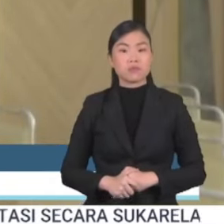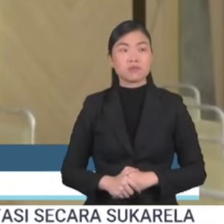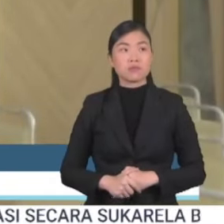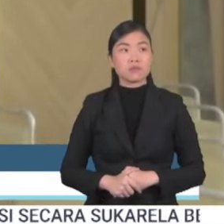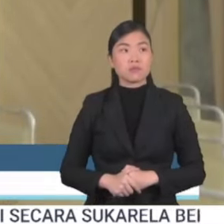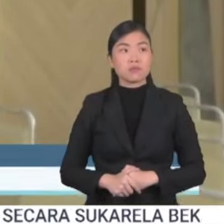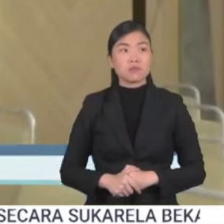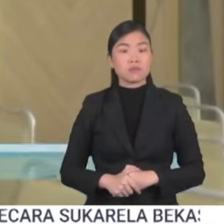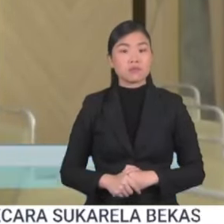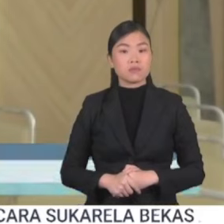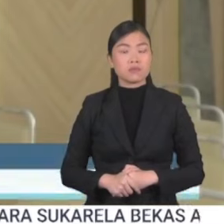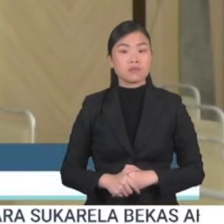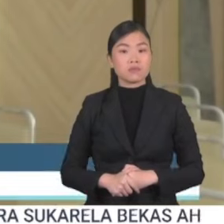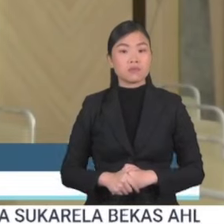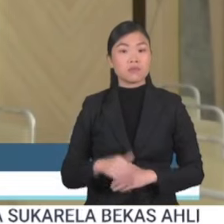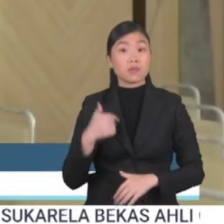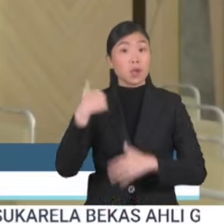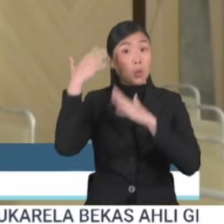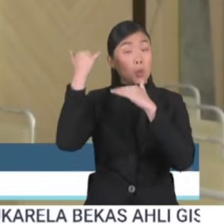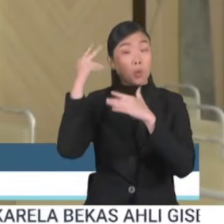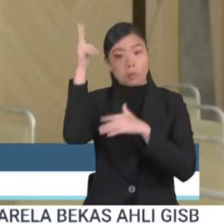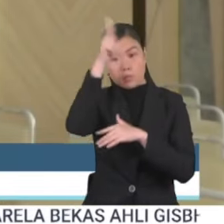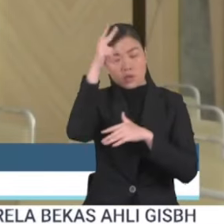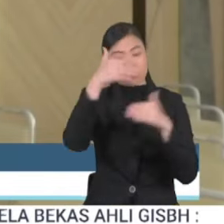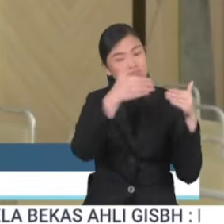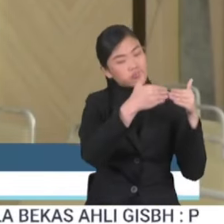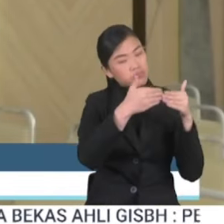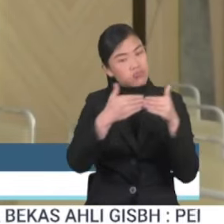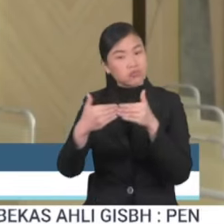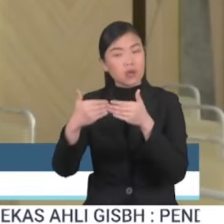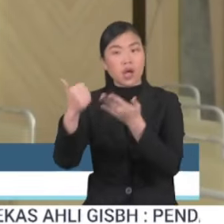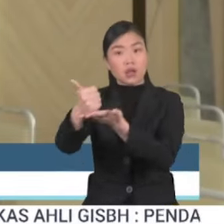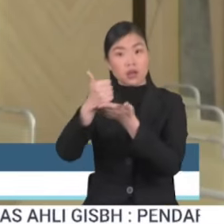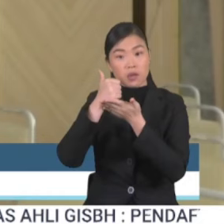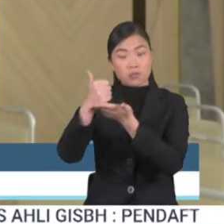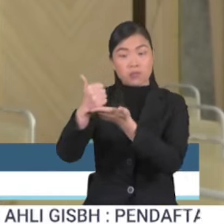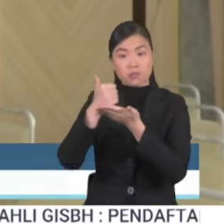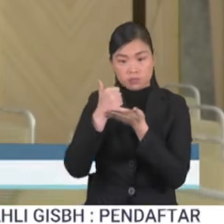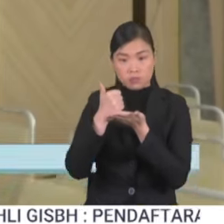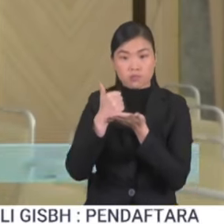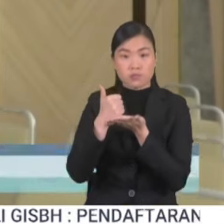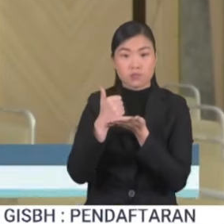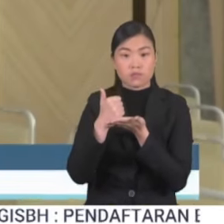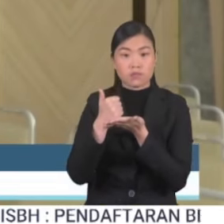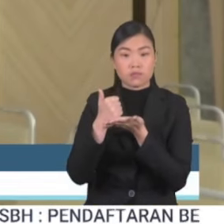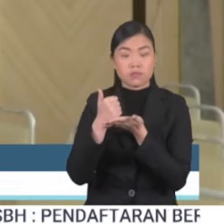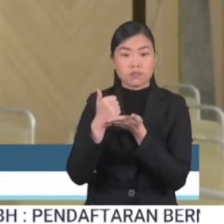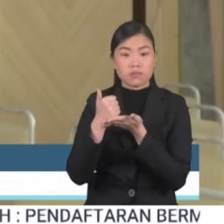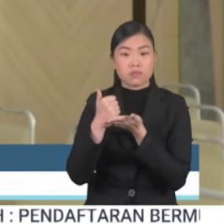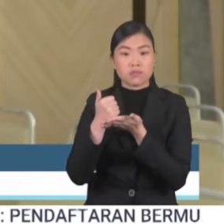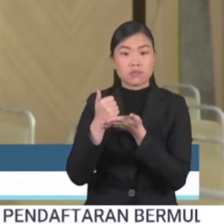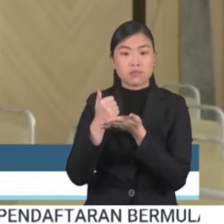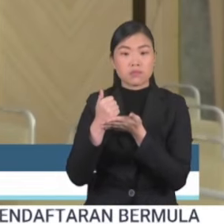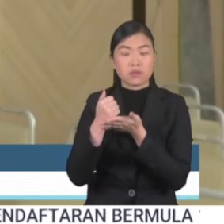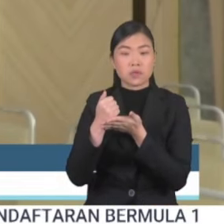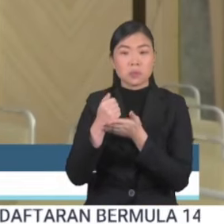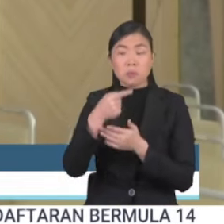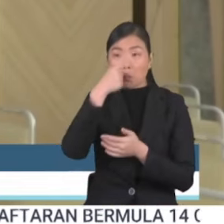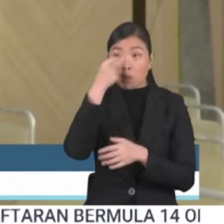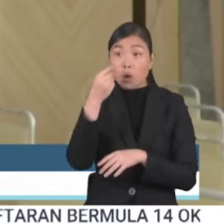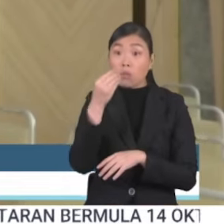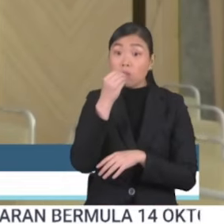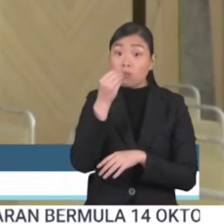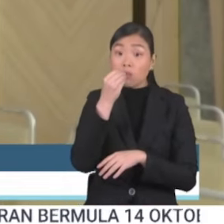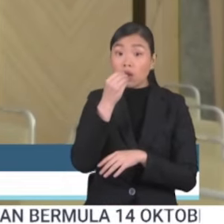Jadi saya haraplah kerajaan ini berterusan bagi bantuan kepada rakyat, Pak Tani, Pak Tani. Belalah Pak Tani sebab pemakanan negara